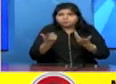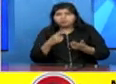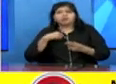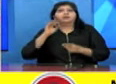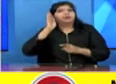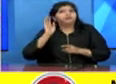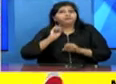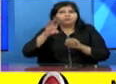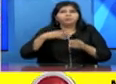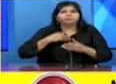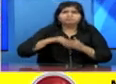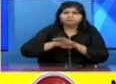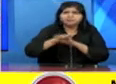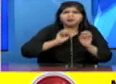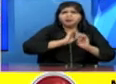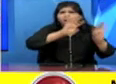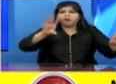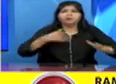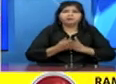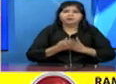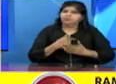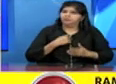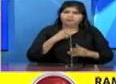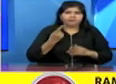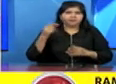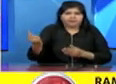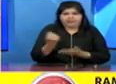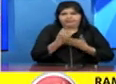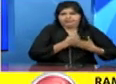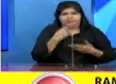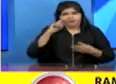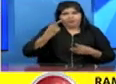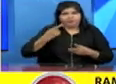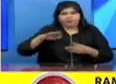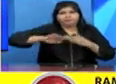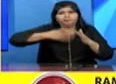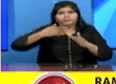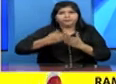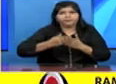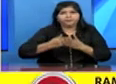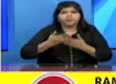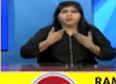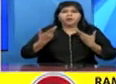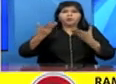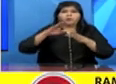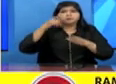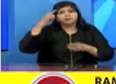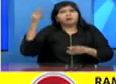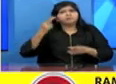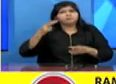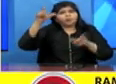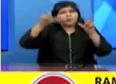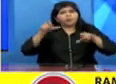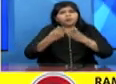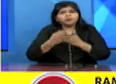भी हाँ बड़े आराम से लोगों तक पहुंच जाएगा। हाँ जी, ये ऐसा है कि बाहर आते देख रहा हूँ, सब क्वारंटीन मतलब एक जेल में जाने के जैसे